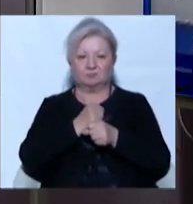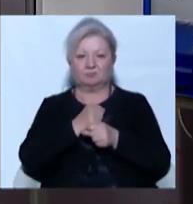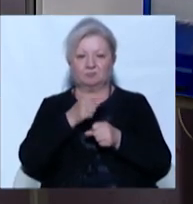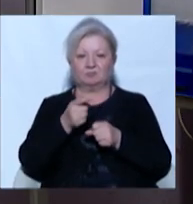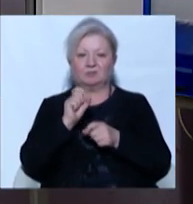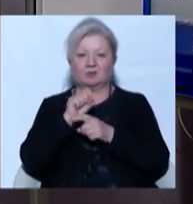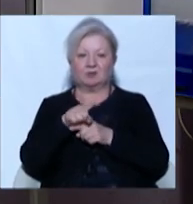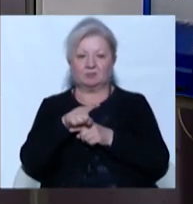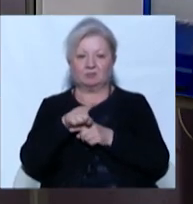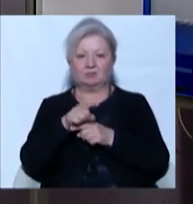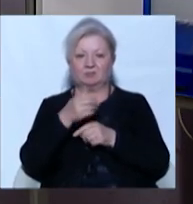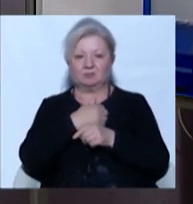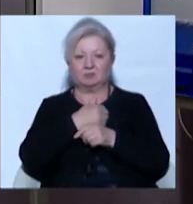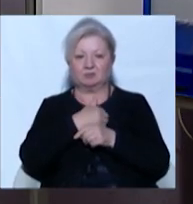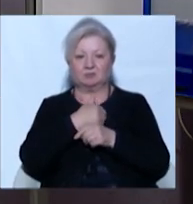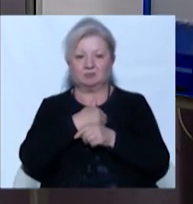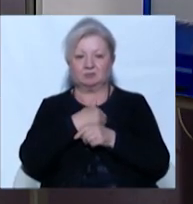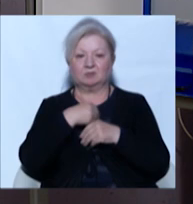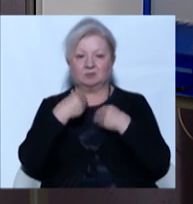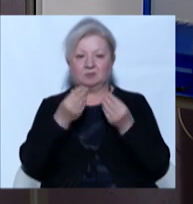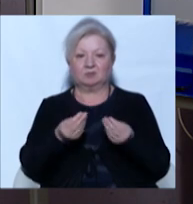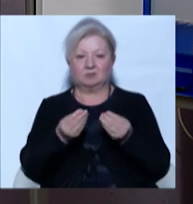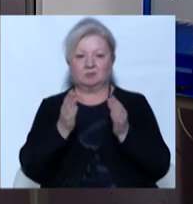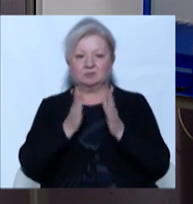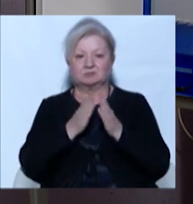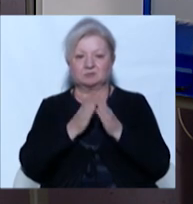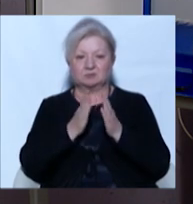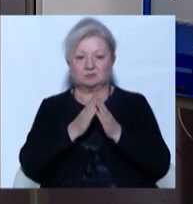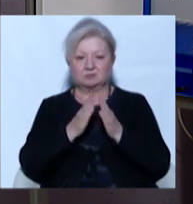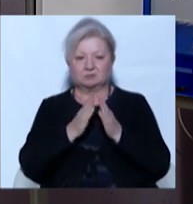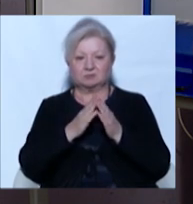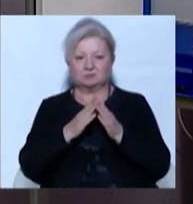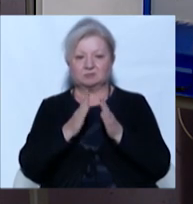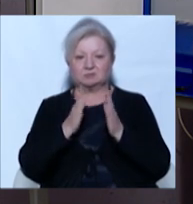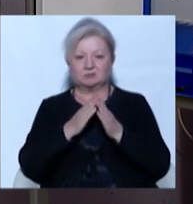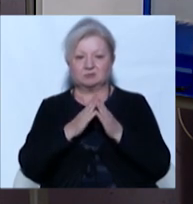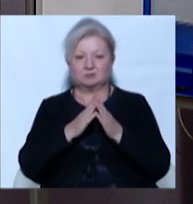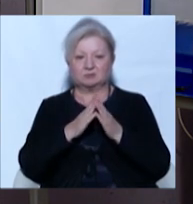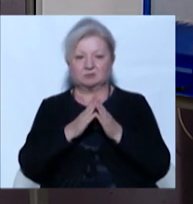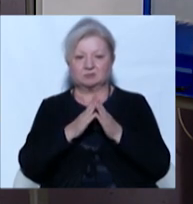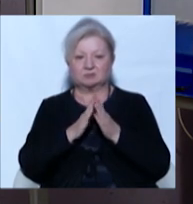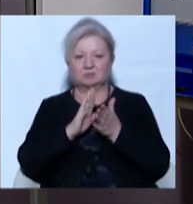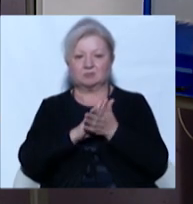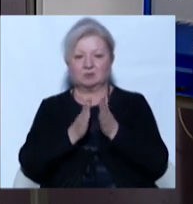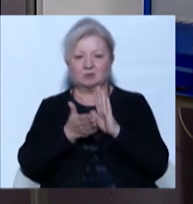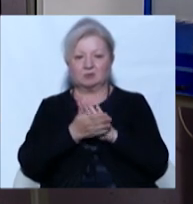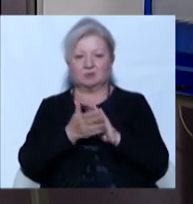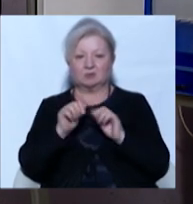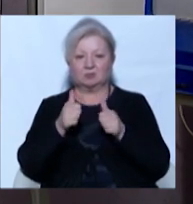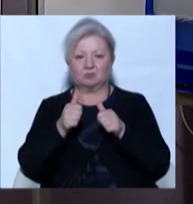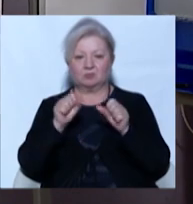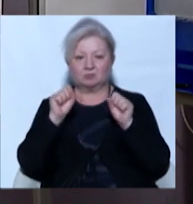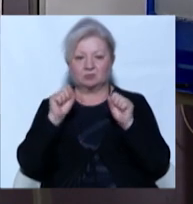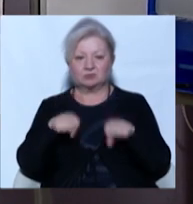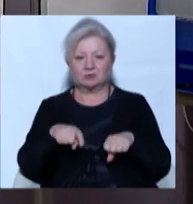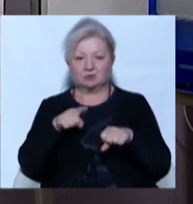ერთი დავალება მინდა მოგცეთ სახლისათვის, სახლის პირობებში როგორ არის